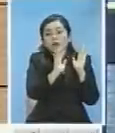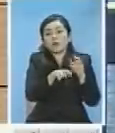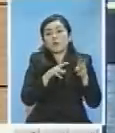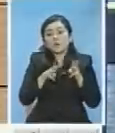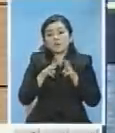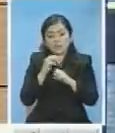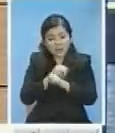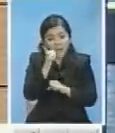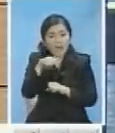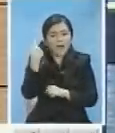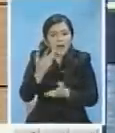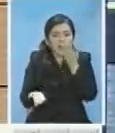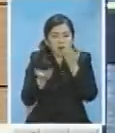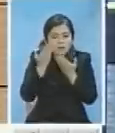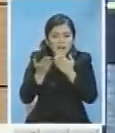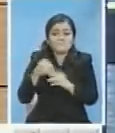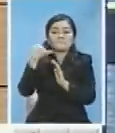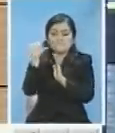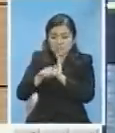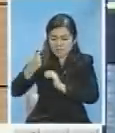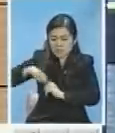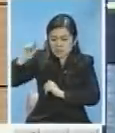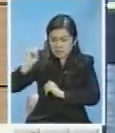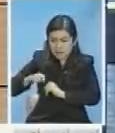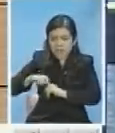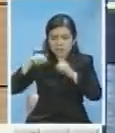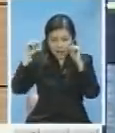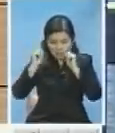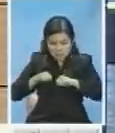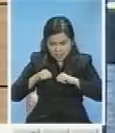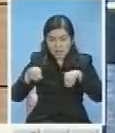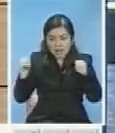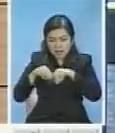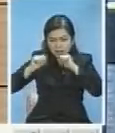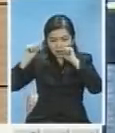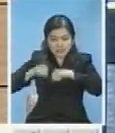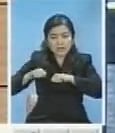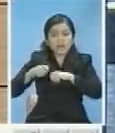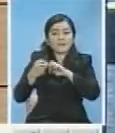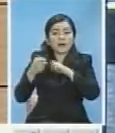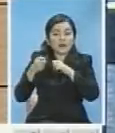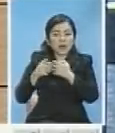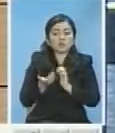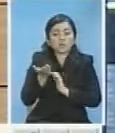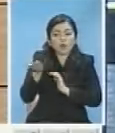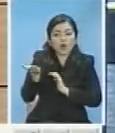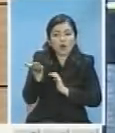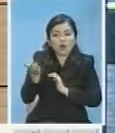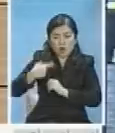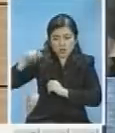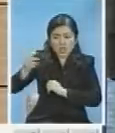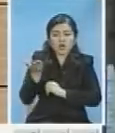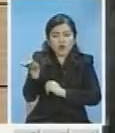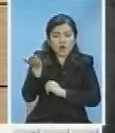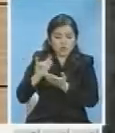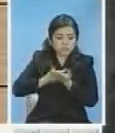ก็ตามที่มีคดีอยู่ในศาลและวันหนึ่งรู้ว่าศาลกำลังจะตัดสินคดีก็ไปขออนุญาตต่อศาลบอกว่าขอเดินท